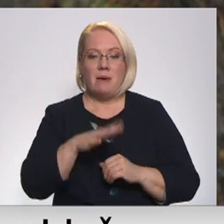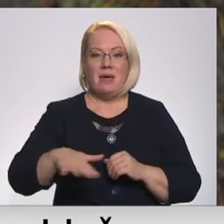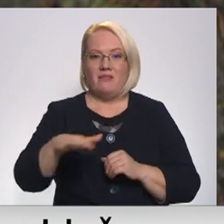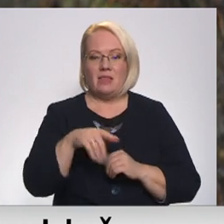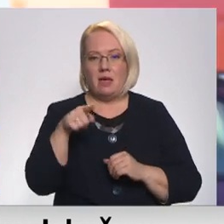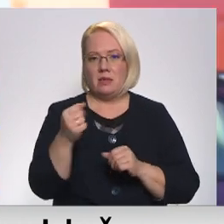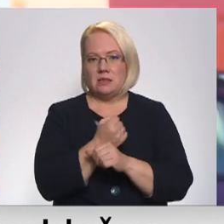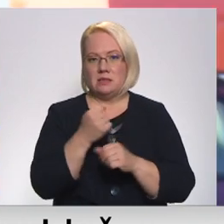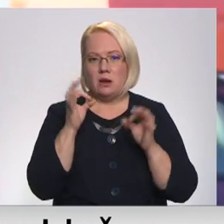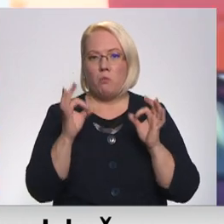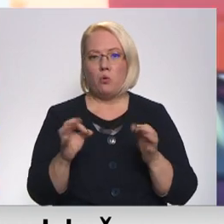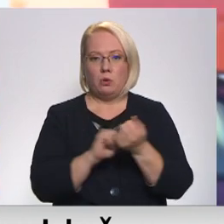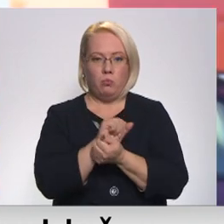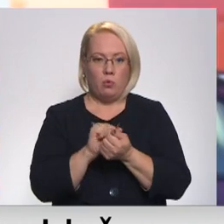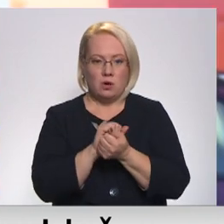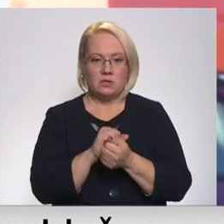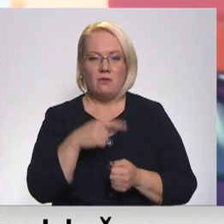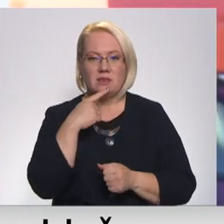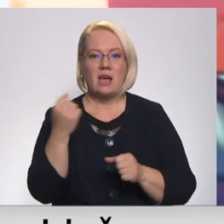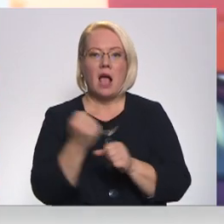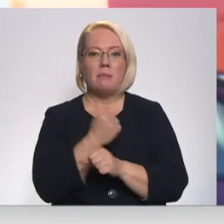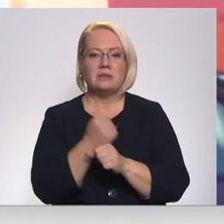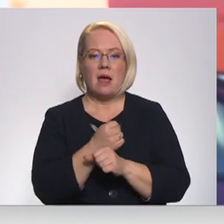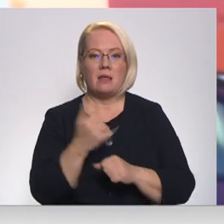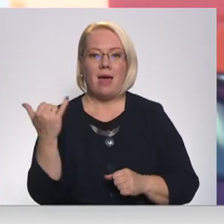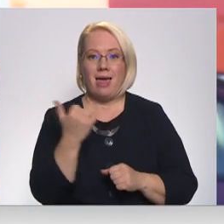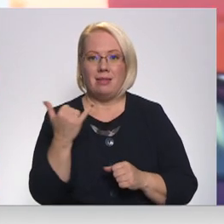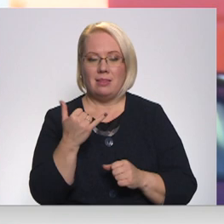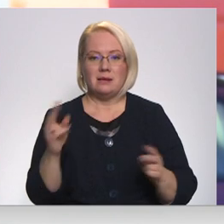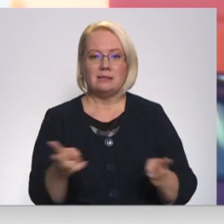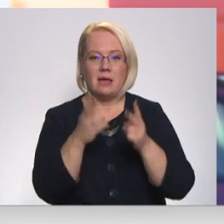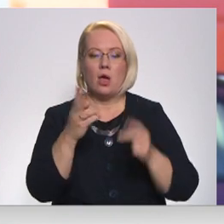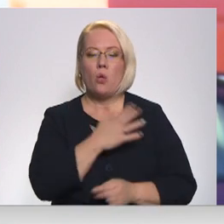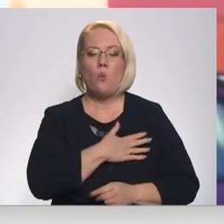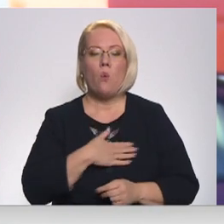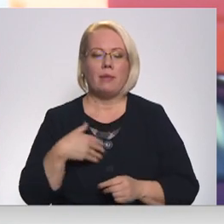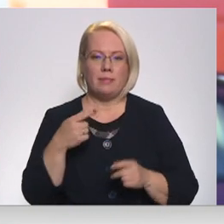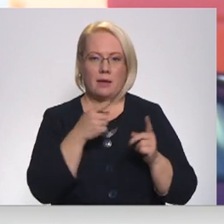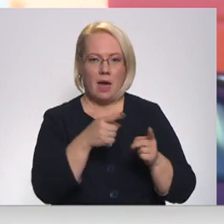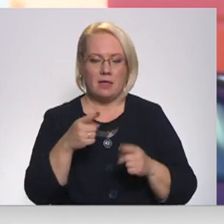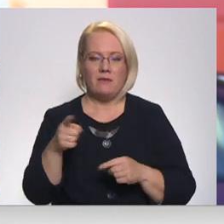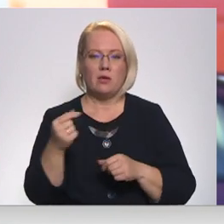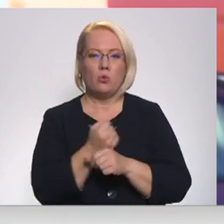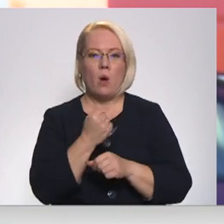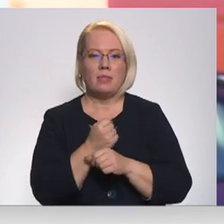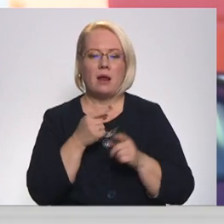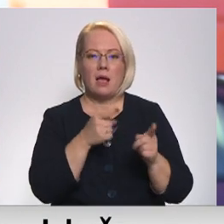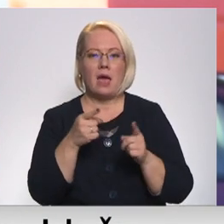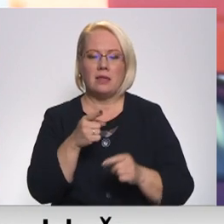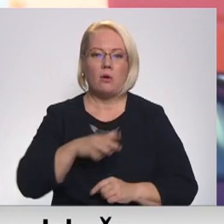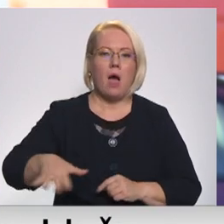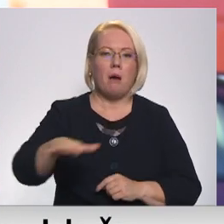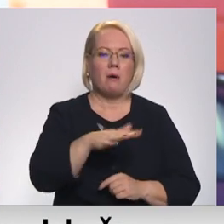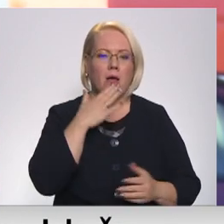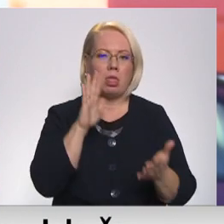būtisku postu. Atstrādātās eļļas sadedzināšana viņa ir ļoti kaitīga. Viņa nodara kaitējumu gan apkārtējai videi, piesārņot